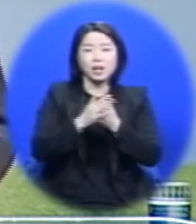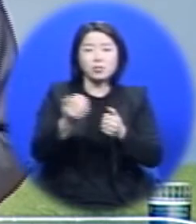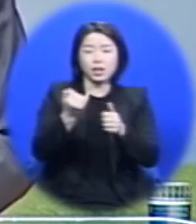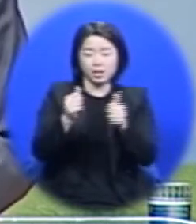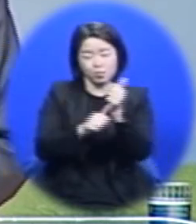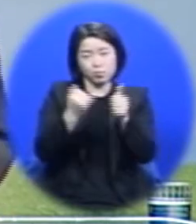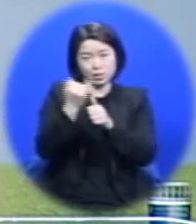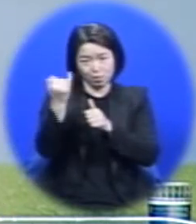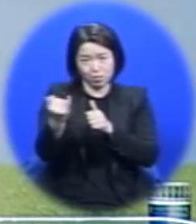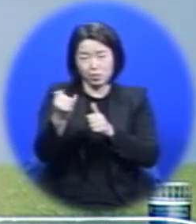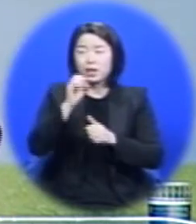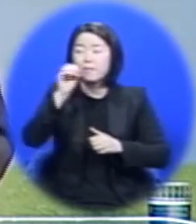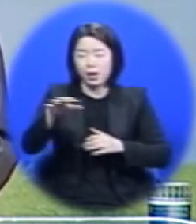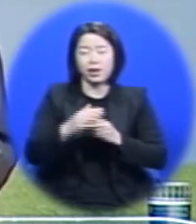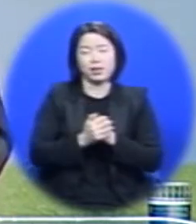말씀을 드렸어요. 사모님,